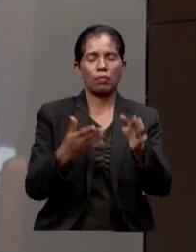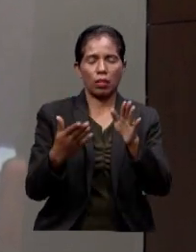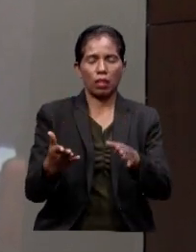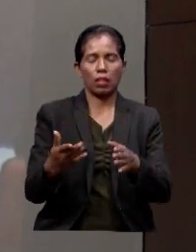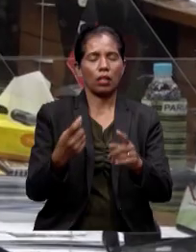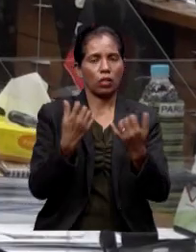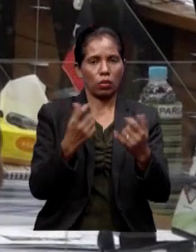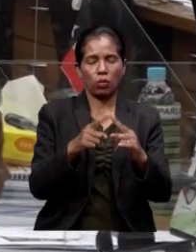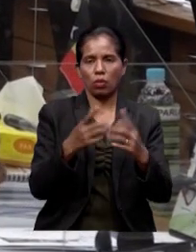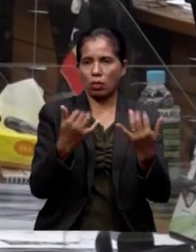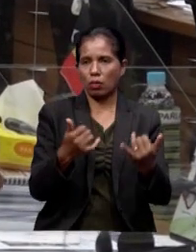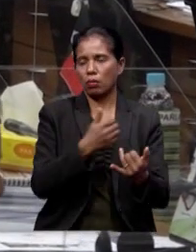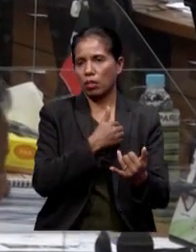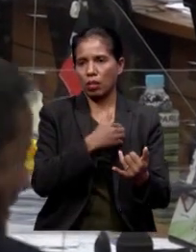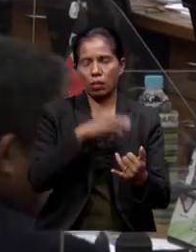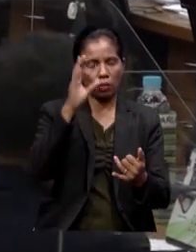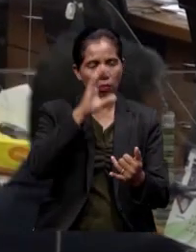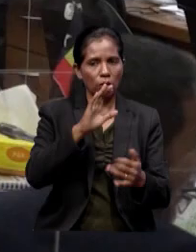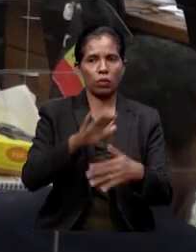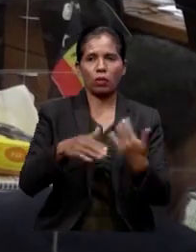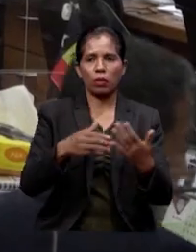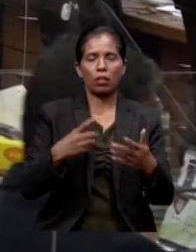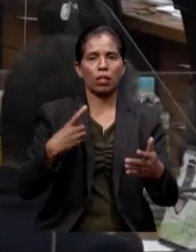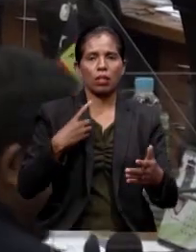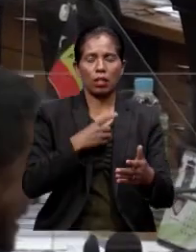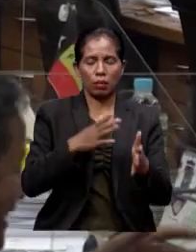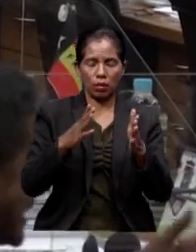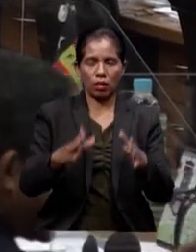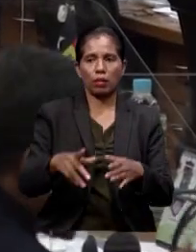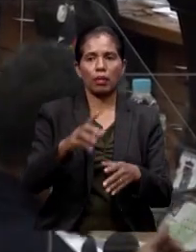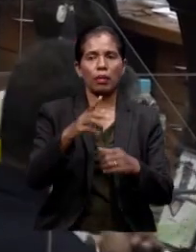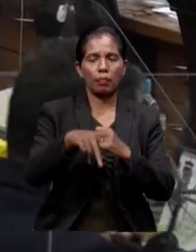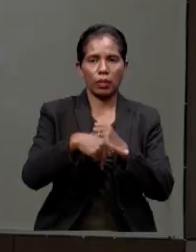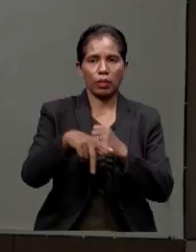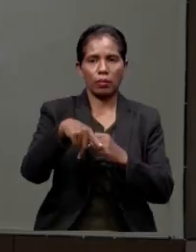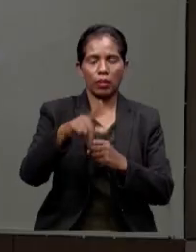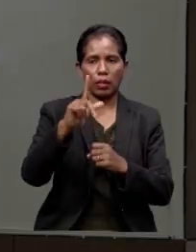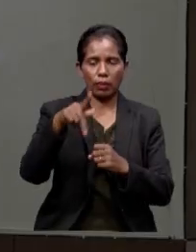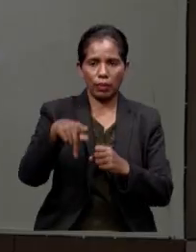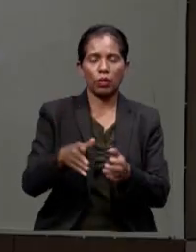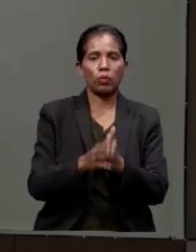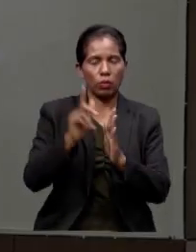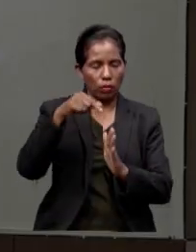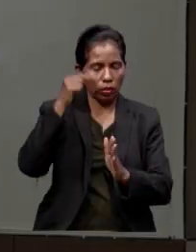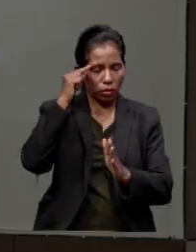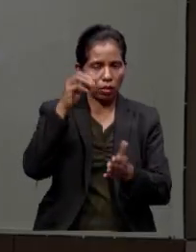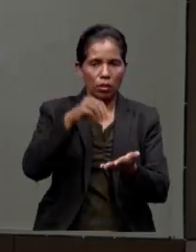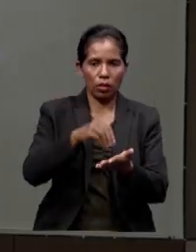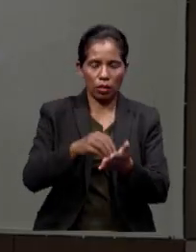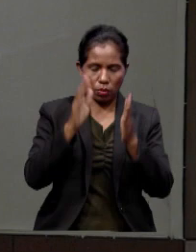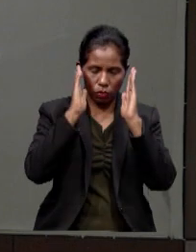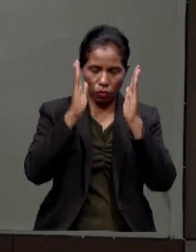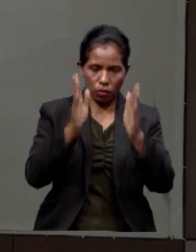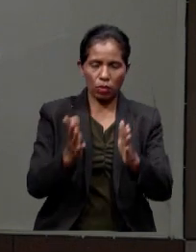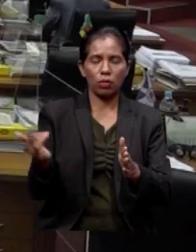dau identifika. Além de deputado Noé da Silva, russi bancada pelo PMOS, russi ba governo, tem que dar atenção para restos